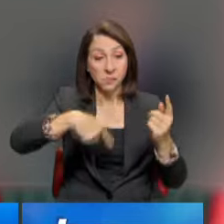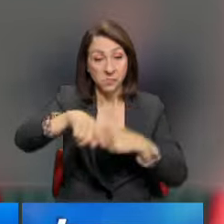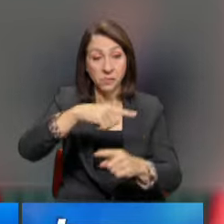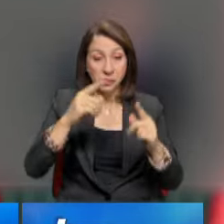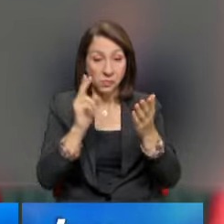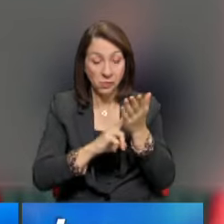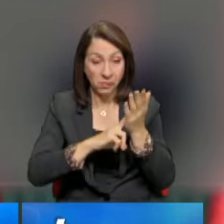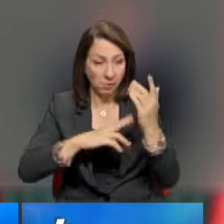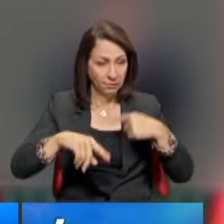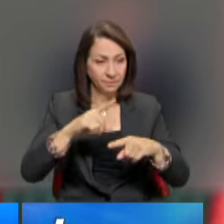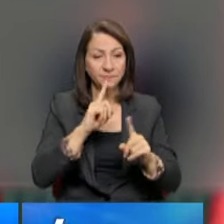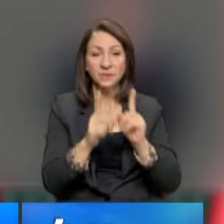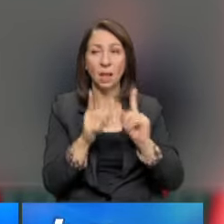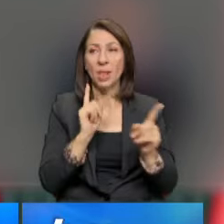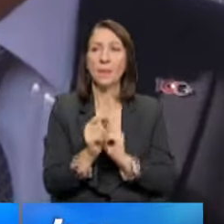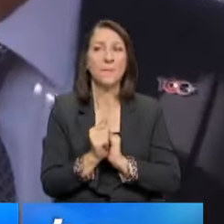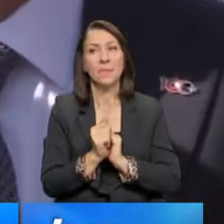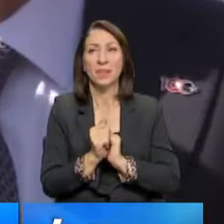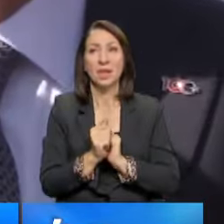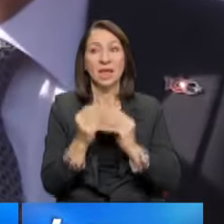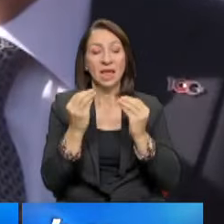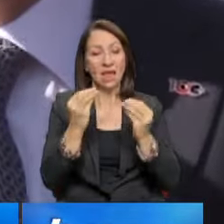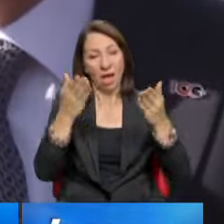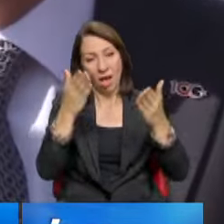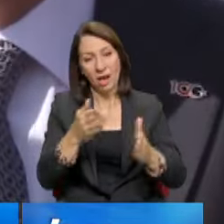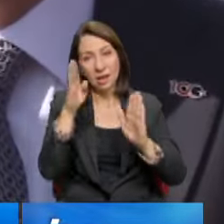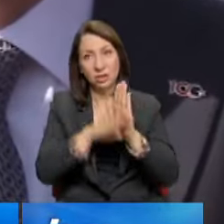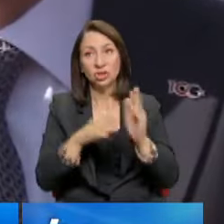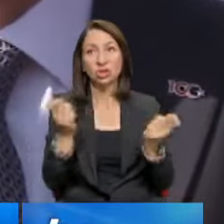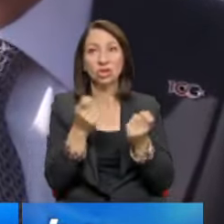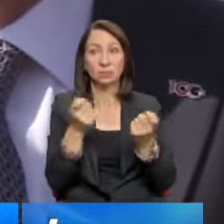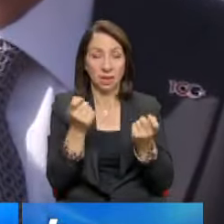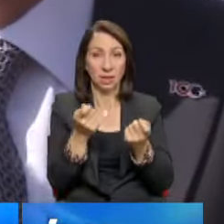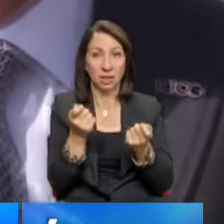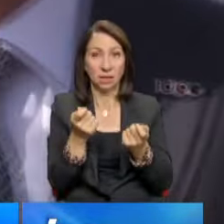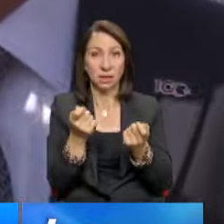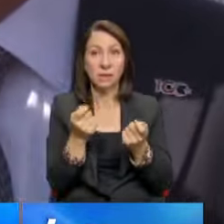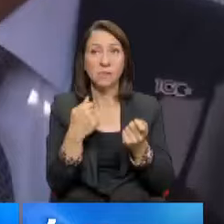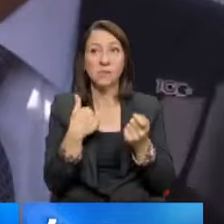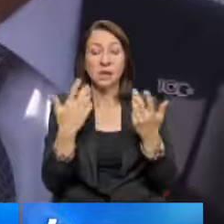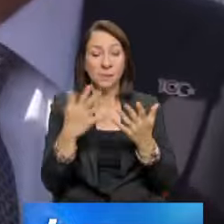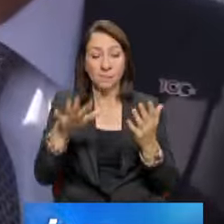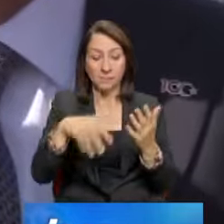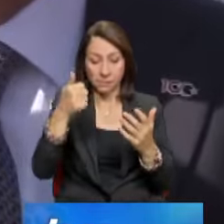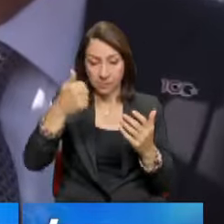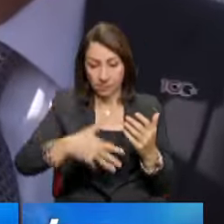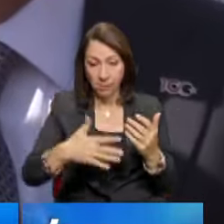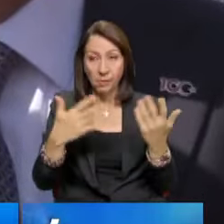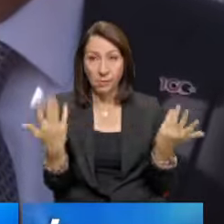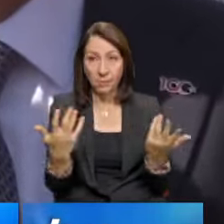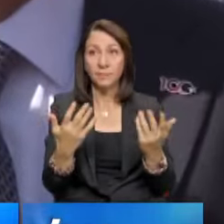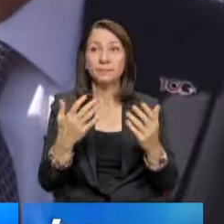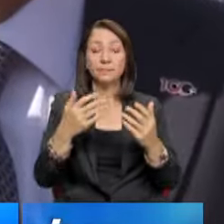üyelerimize gerekli talimatları verdik. İhal indirimleriyle ilgili çalışmaları biz hem Merkez Yönetim Kurulumuzun